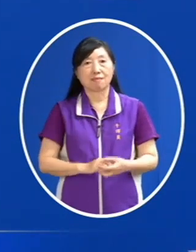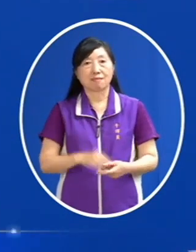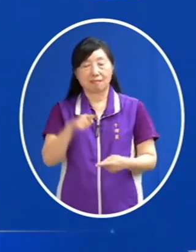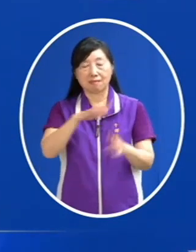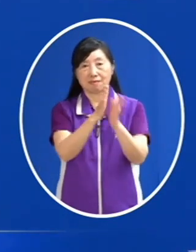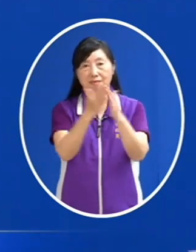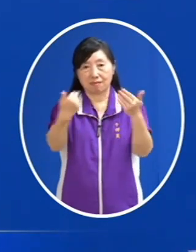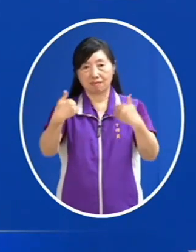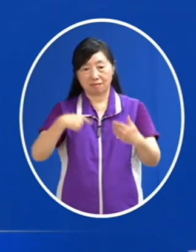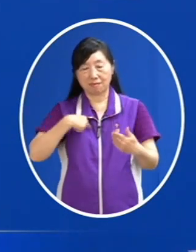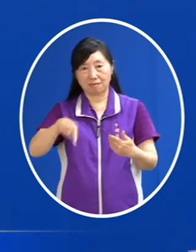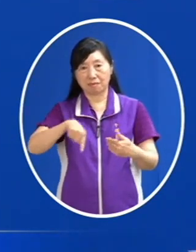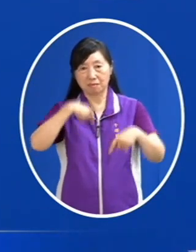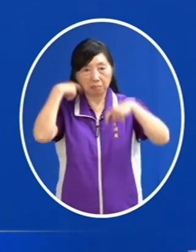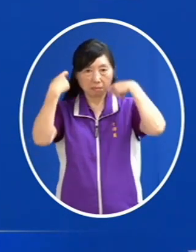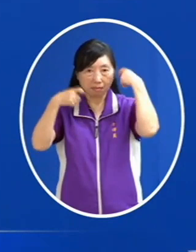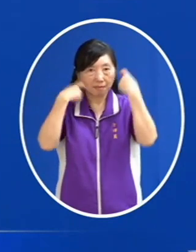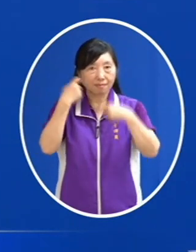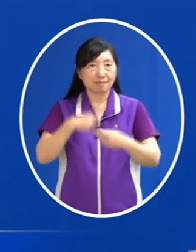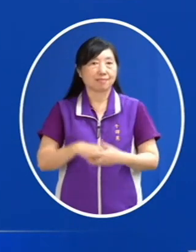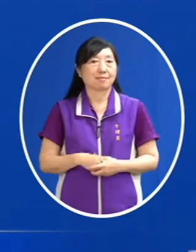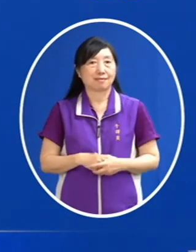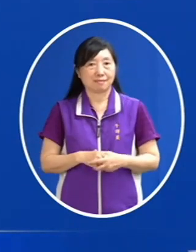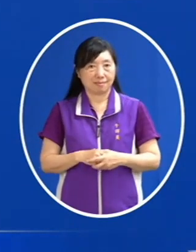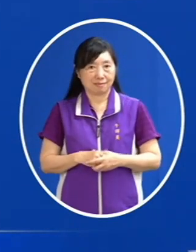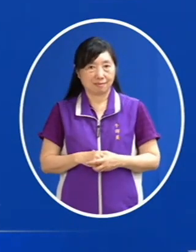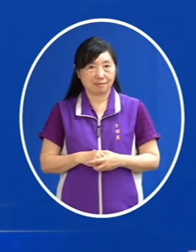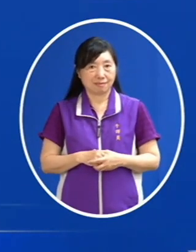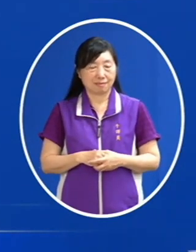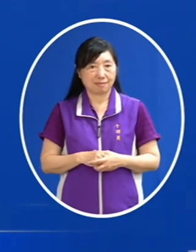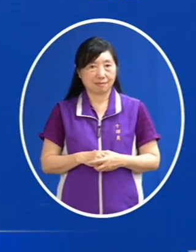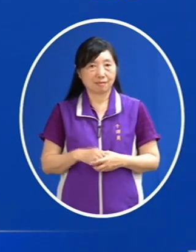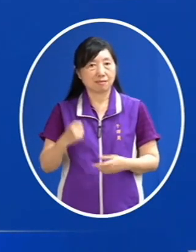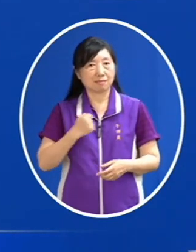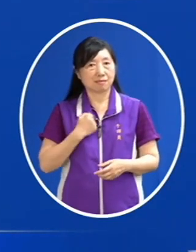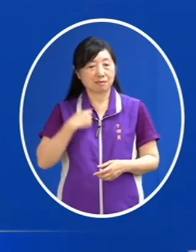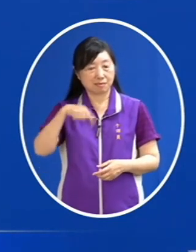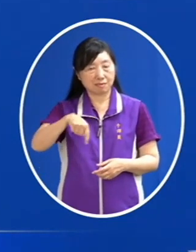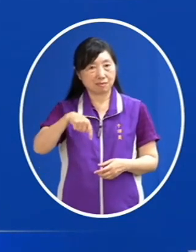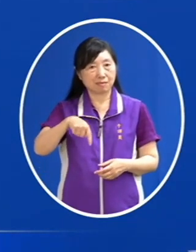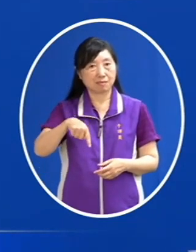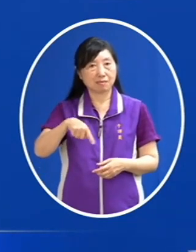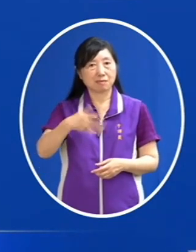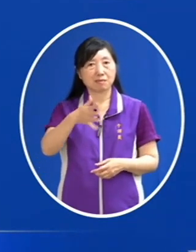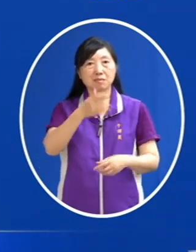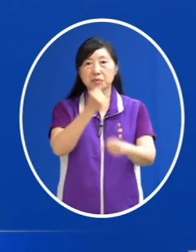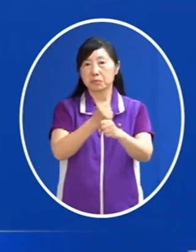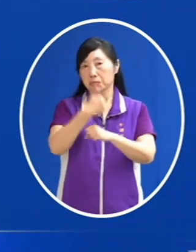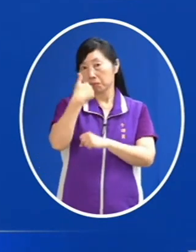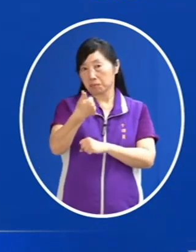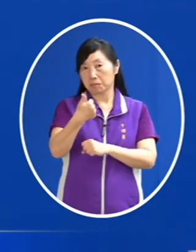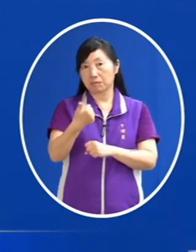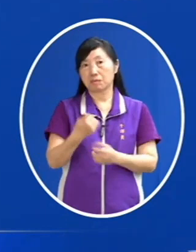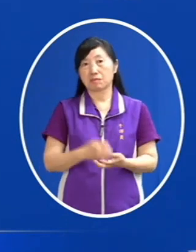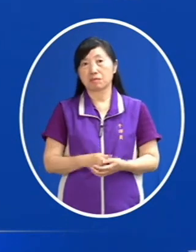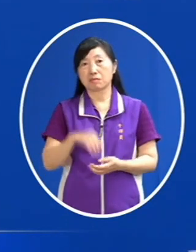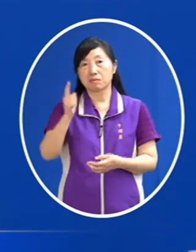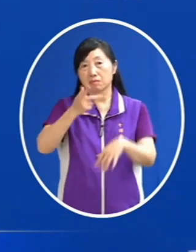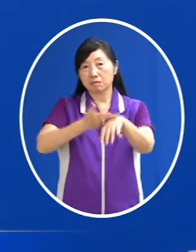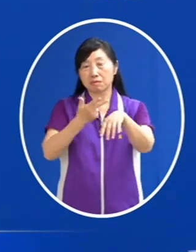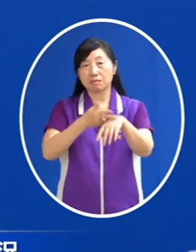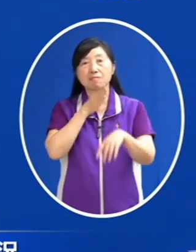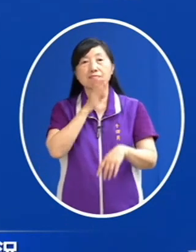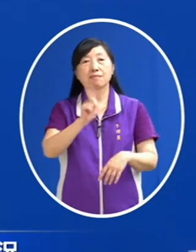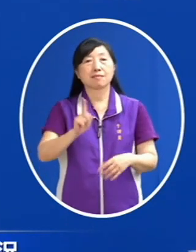也是非常的好奇，那了解说我们做的这么好的一个结果是怎么做